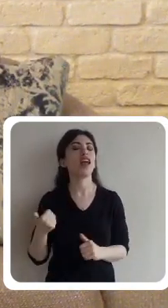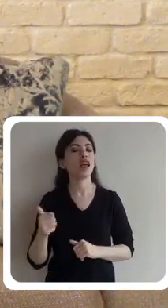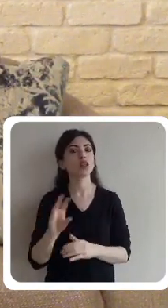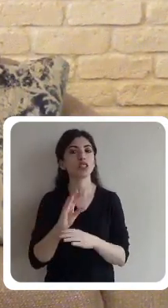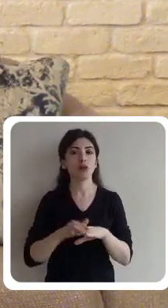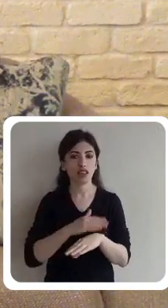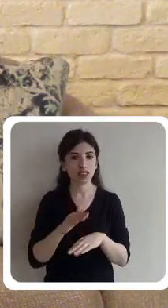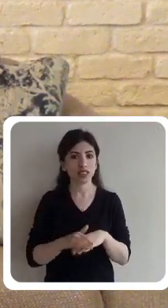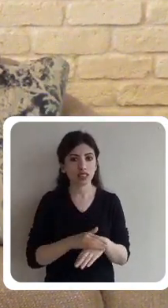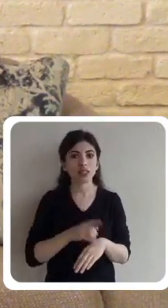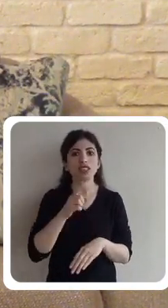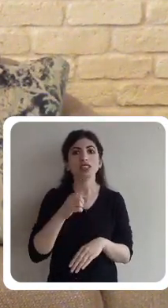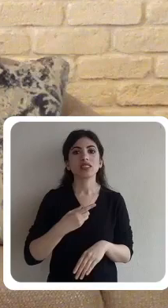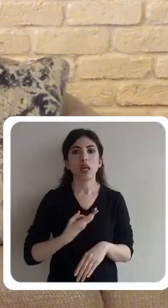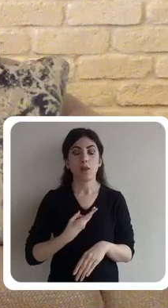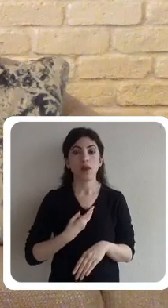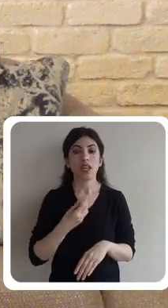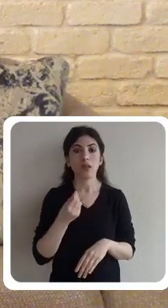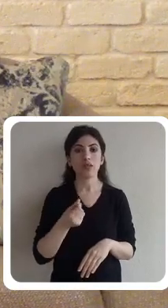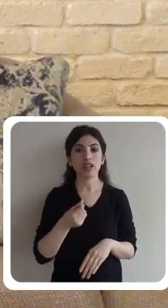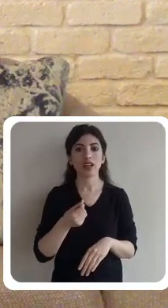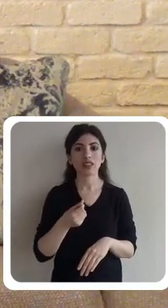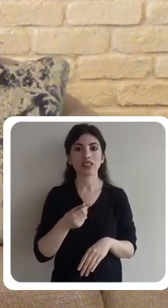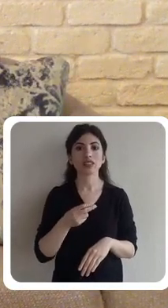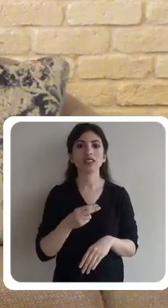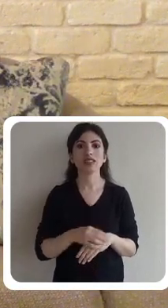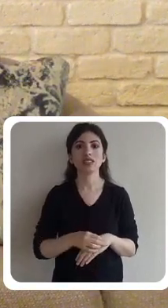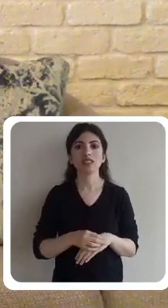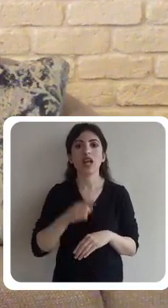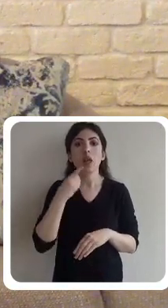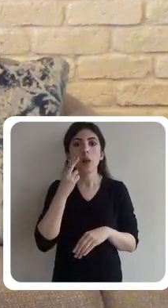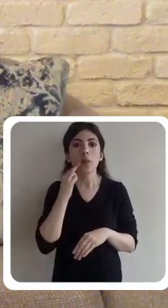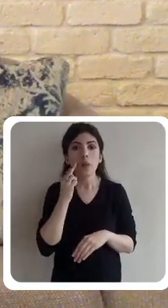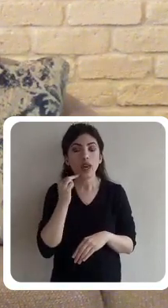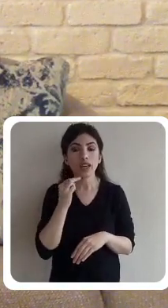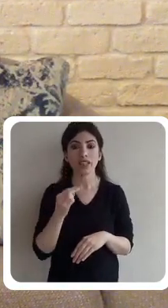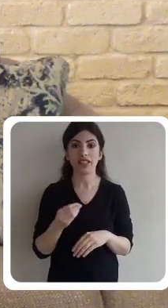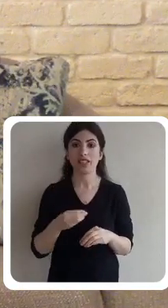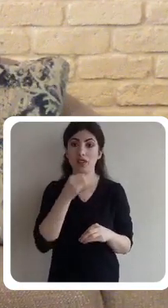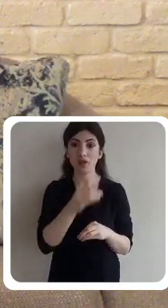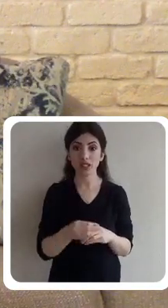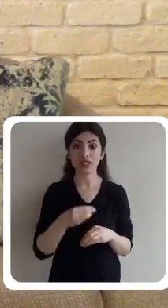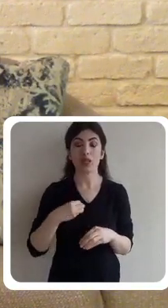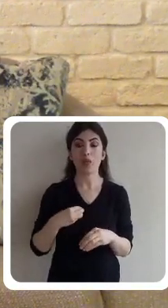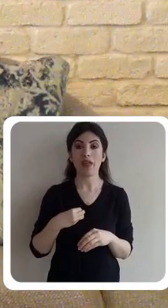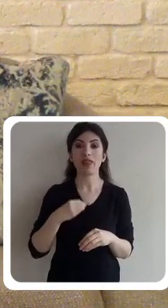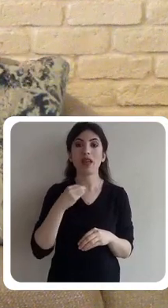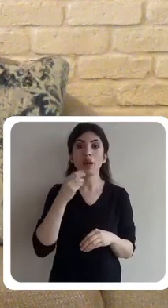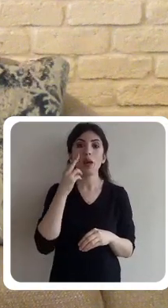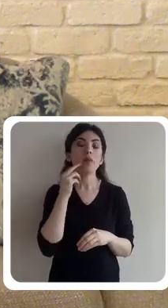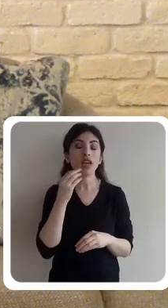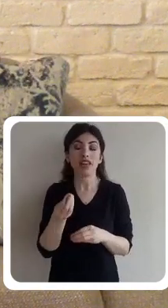Eh o zaman demiş kedi, sen bana biraz peynir getir. Karnım doyarsa fareyi